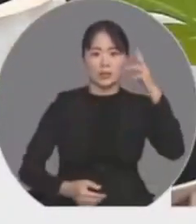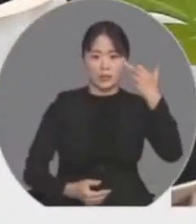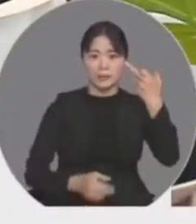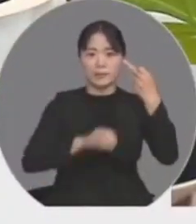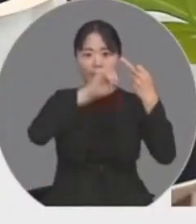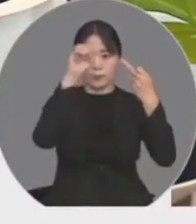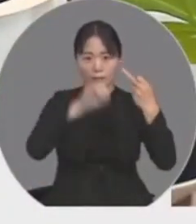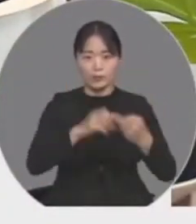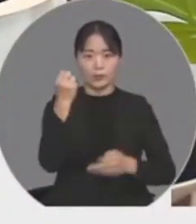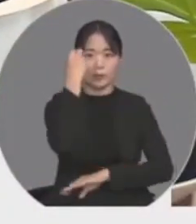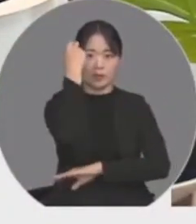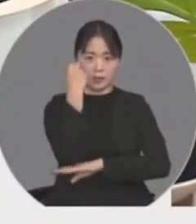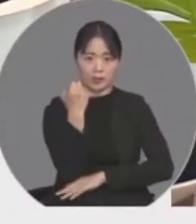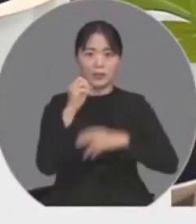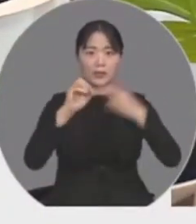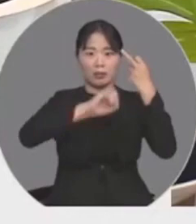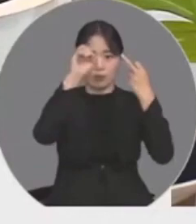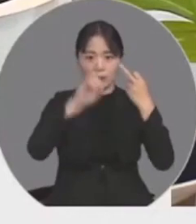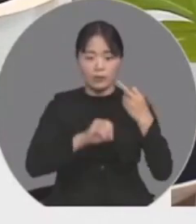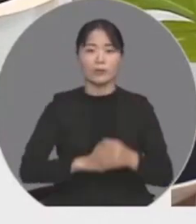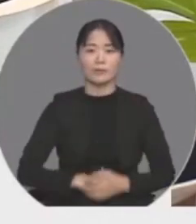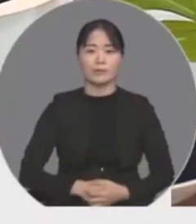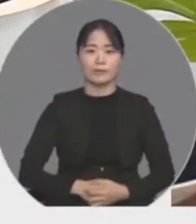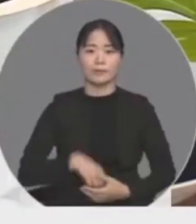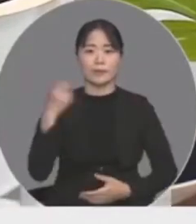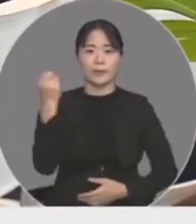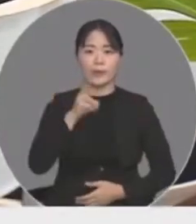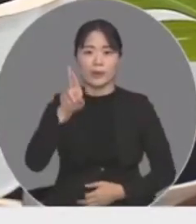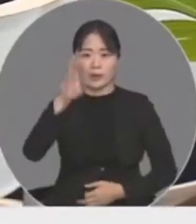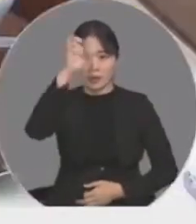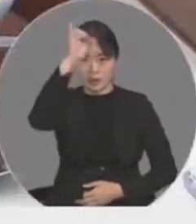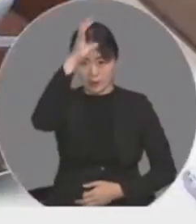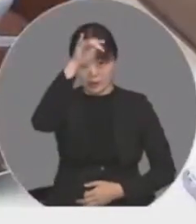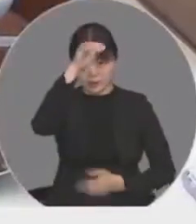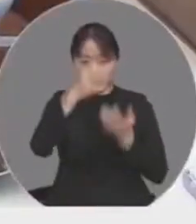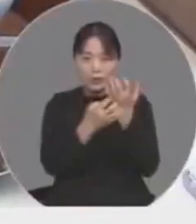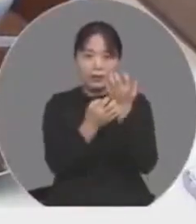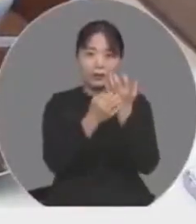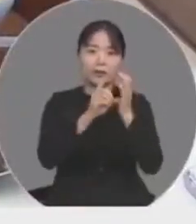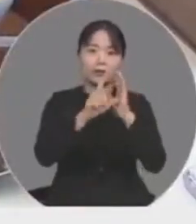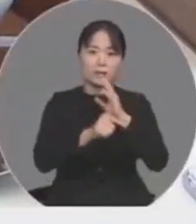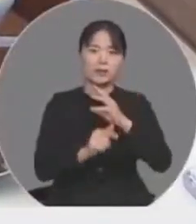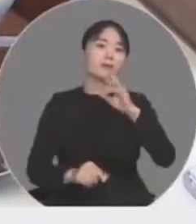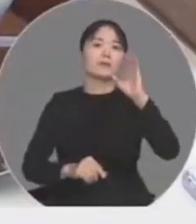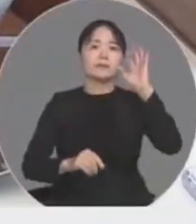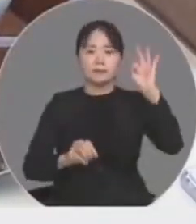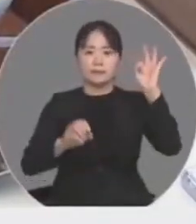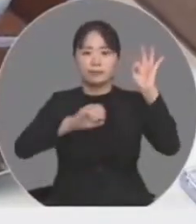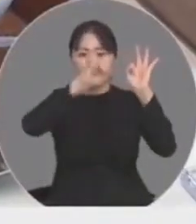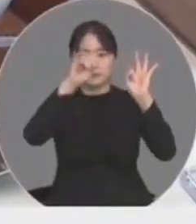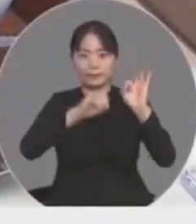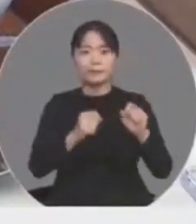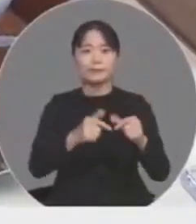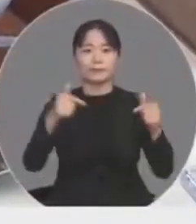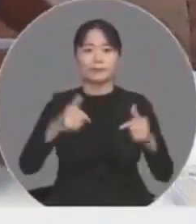12.79%, 냉면은 12.5%, 삼계탕은 10.29% 올랐습니다.